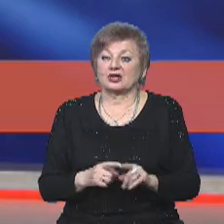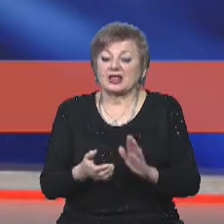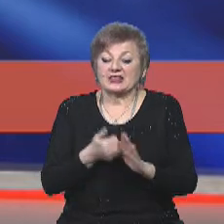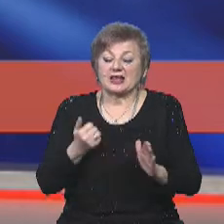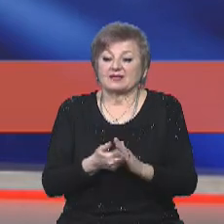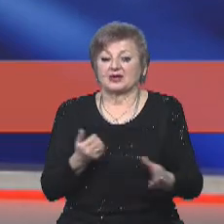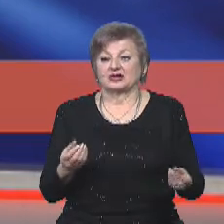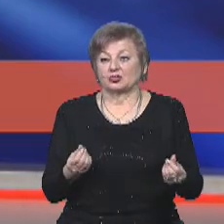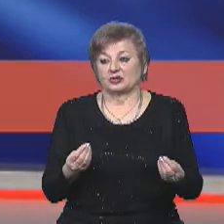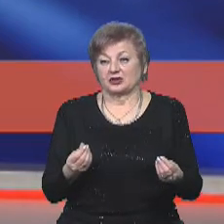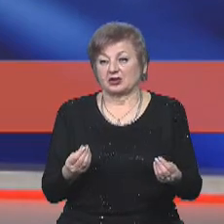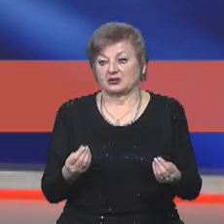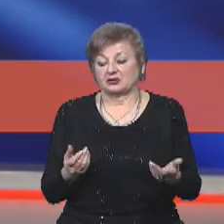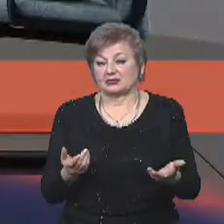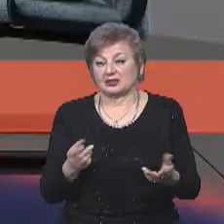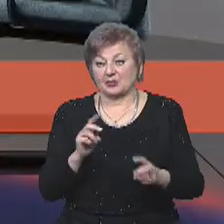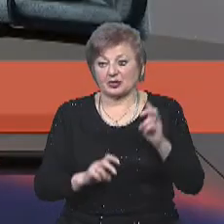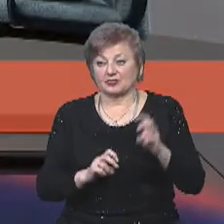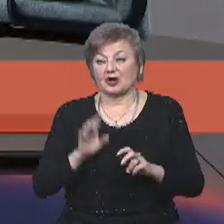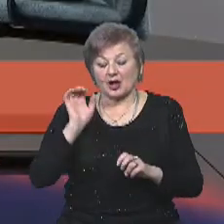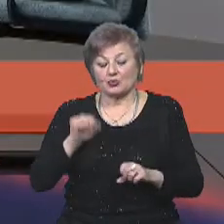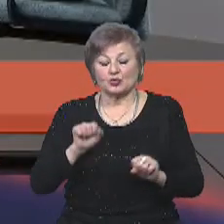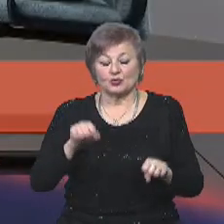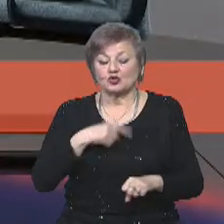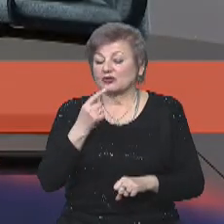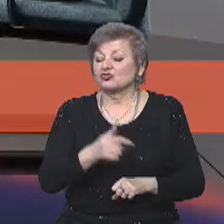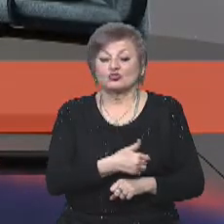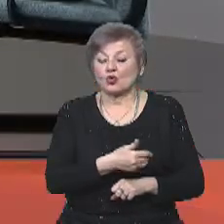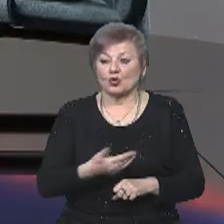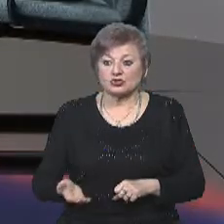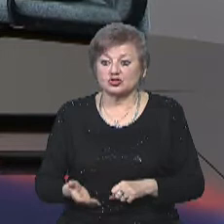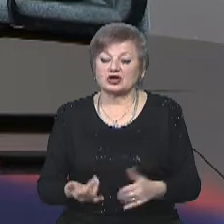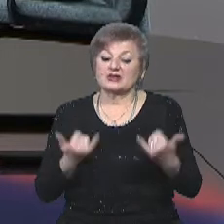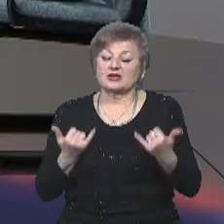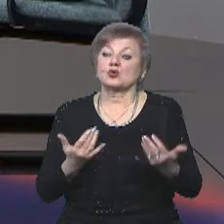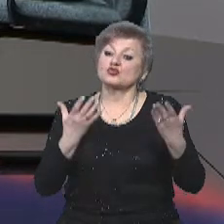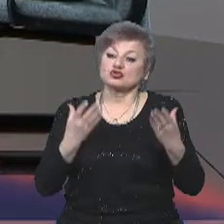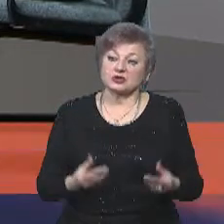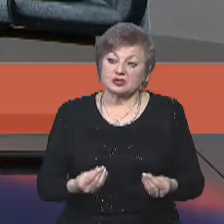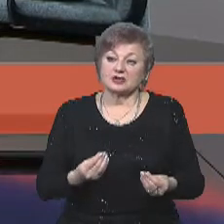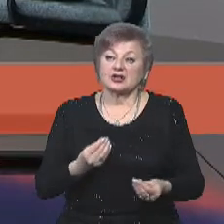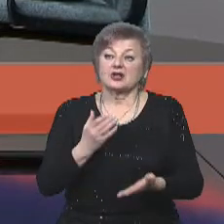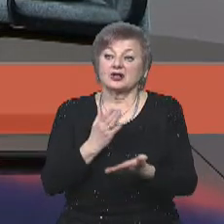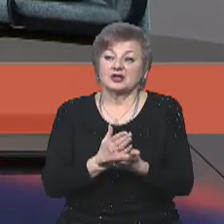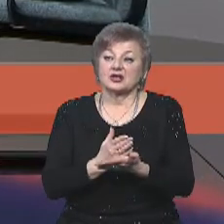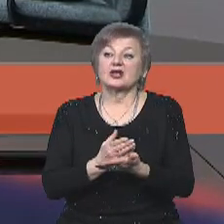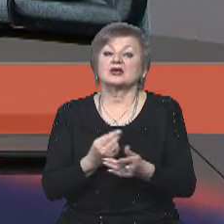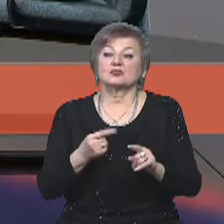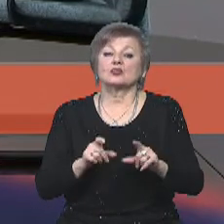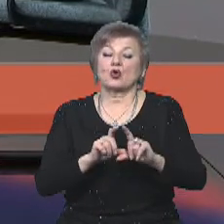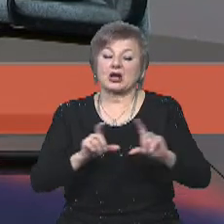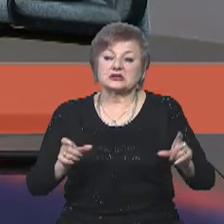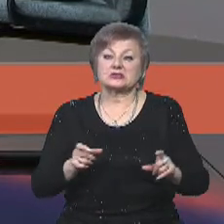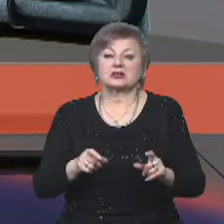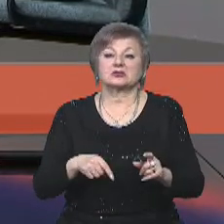нехватка денег на предприятии. Потом можно создавать все, что угодно. На сегодняшний день то, что есть по концерну городские